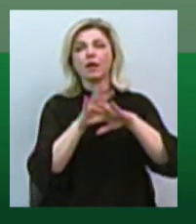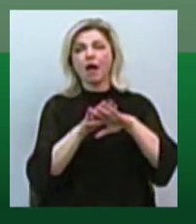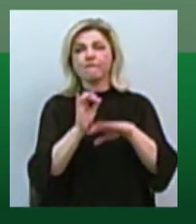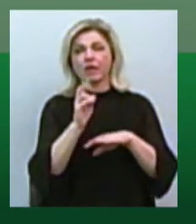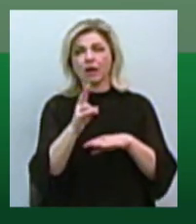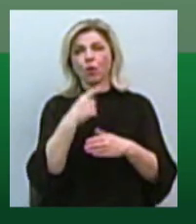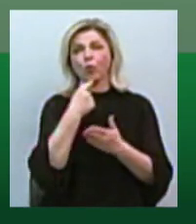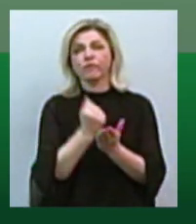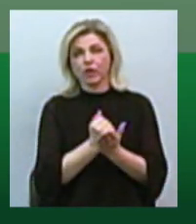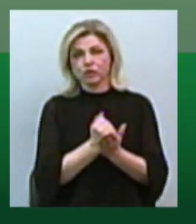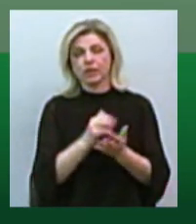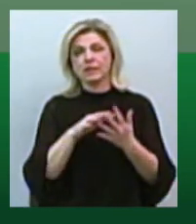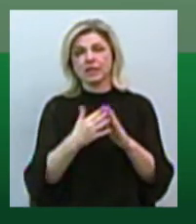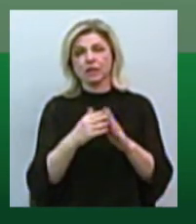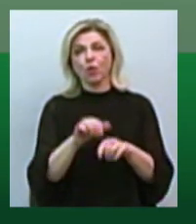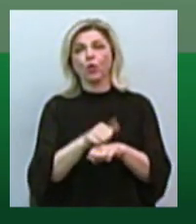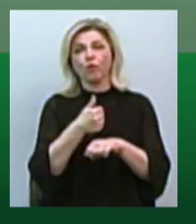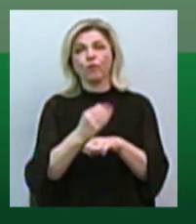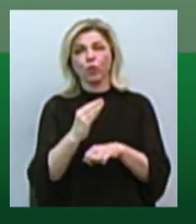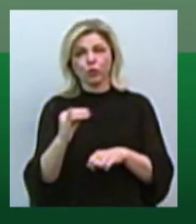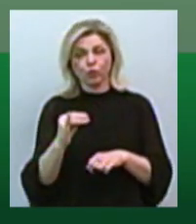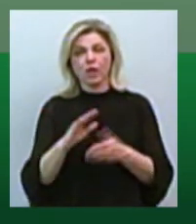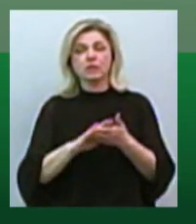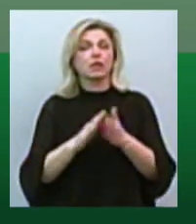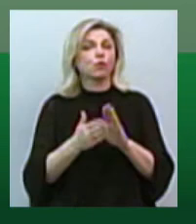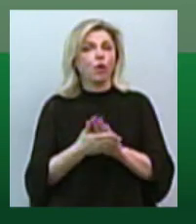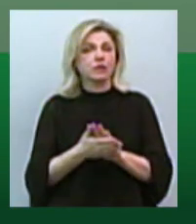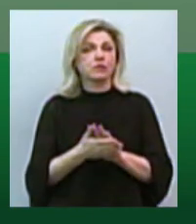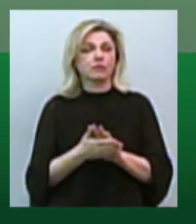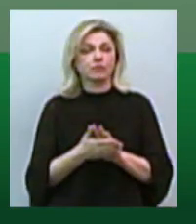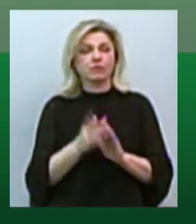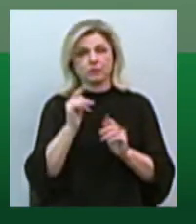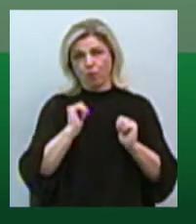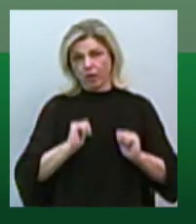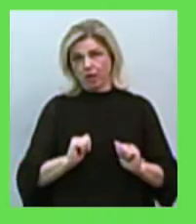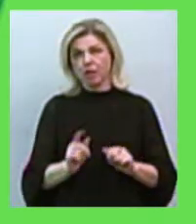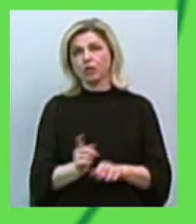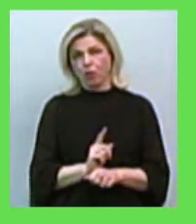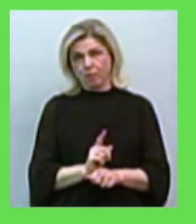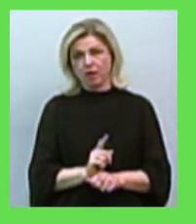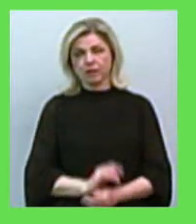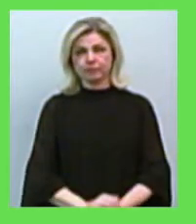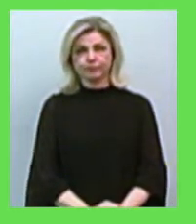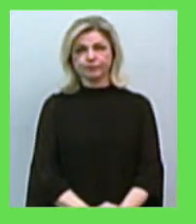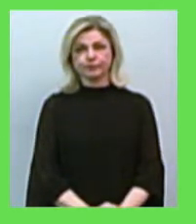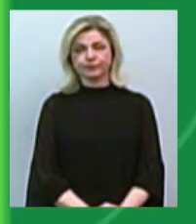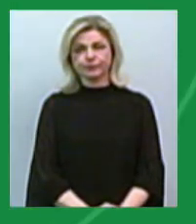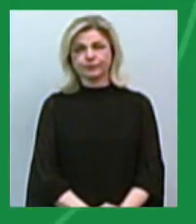селищним головою. От ситуація сама по собі спокійна, нормальна.